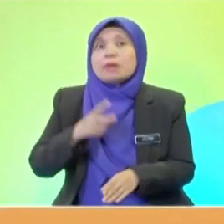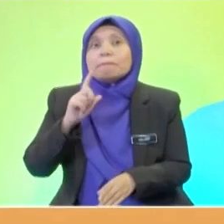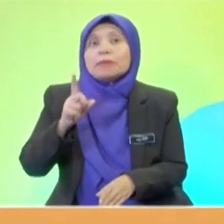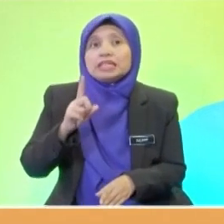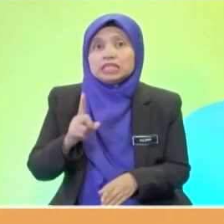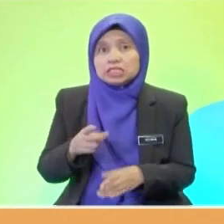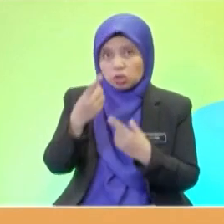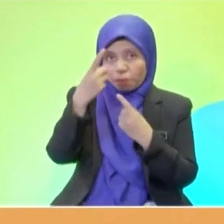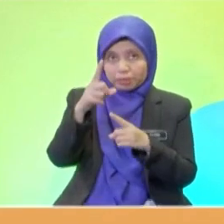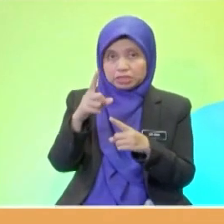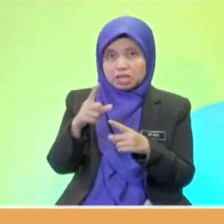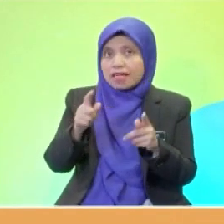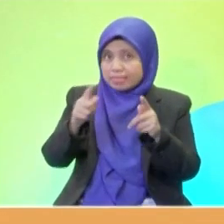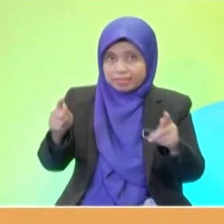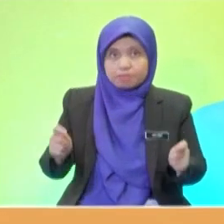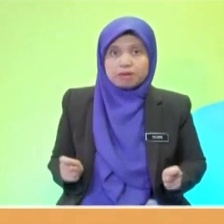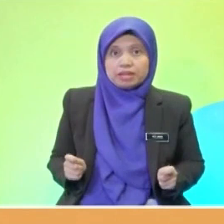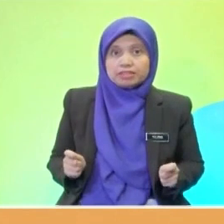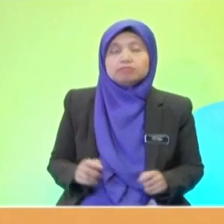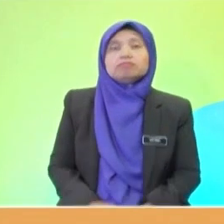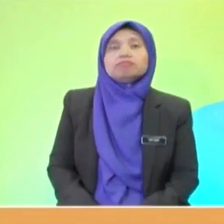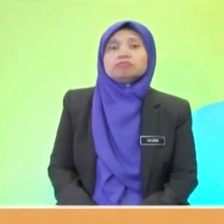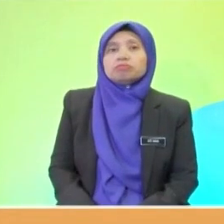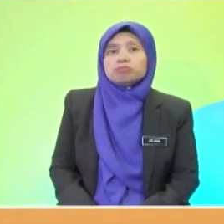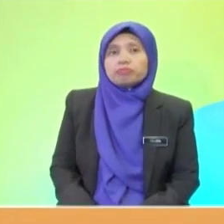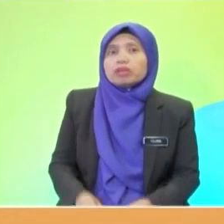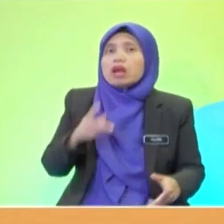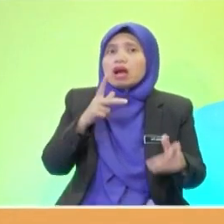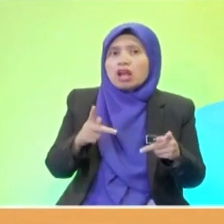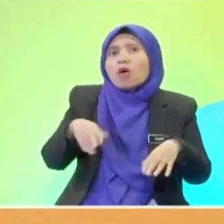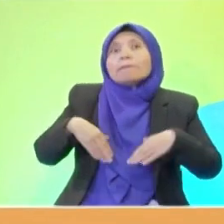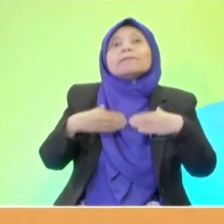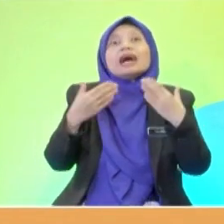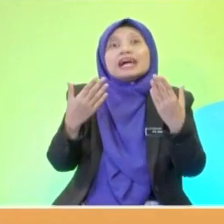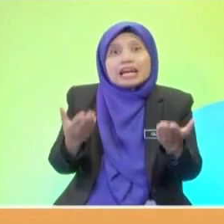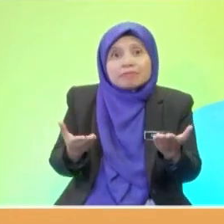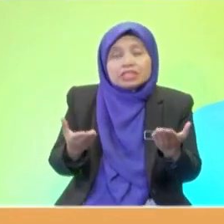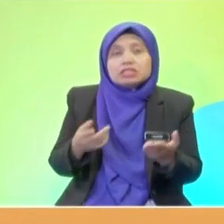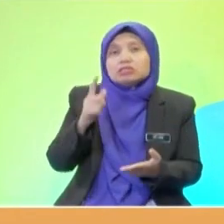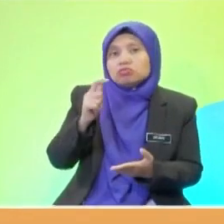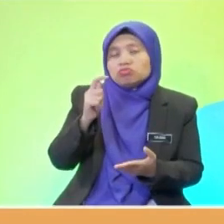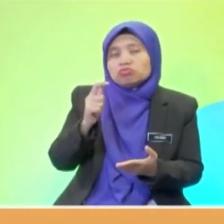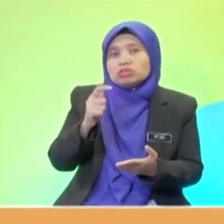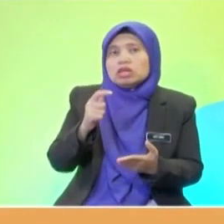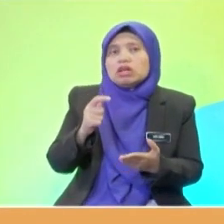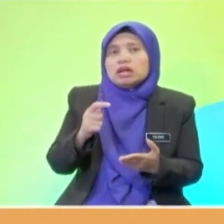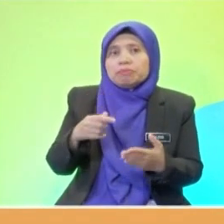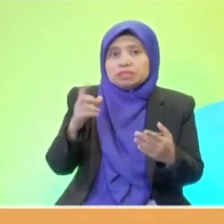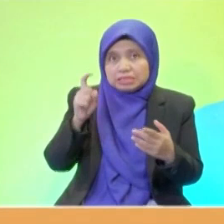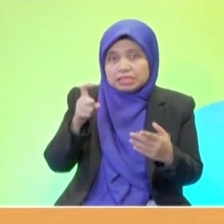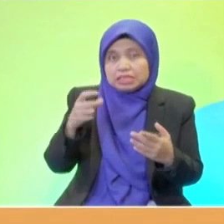jawabannya tempat kalau Bagaimana tentulah cara-cara ataupun